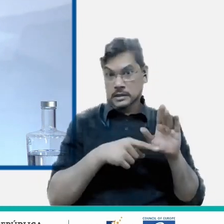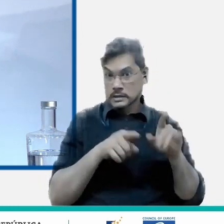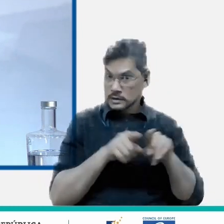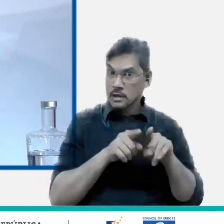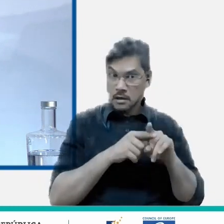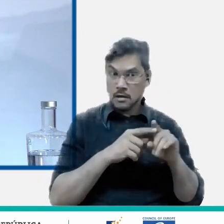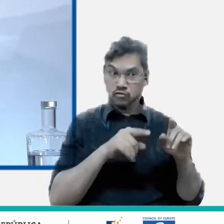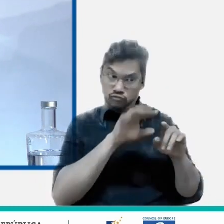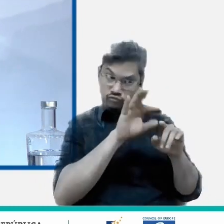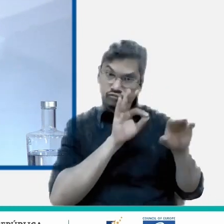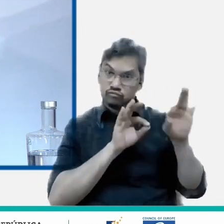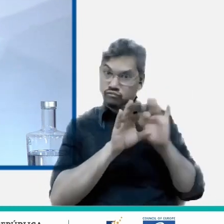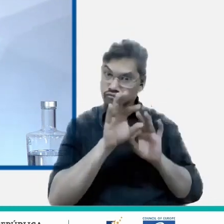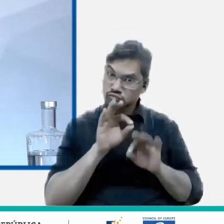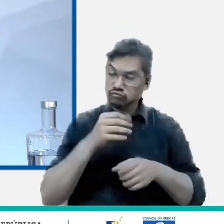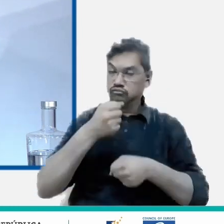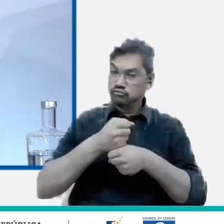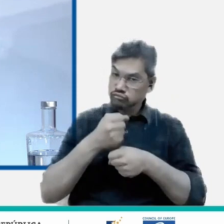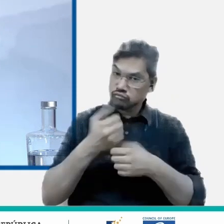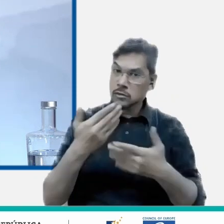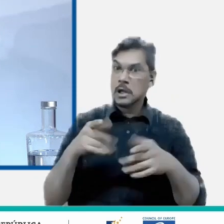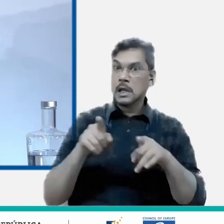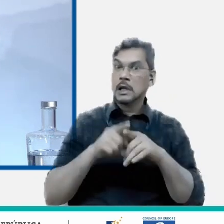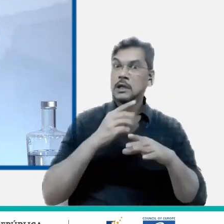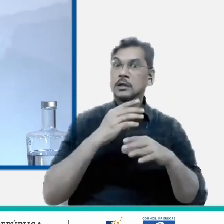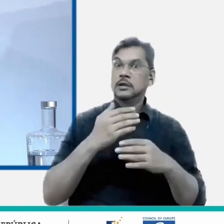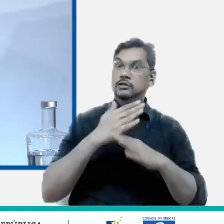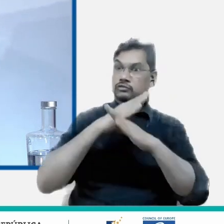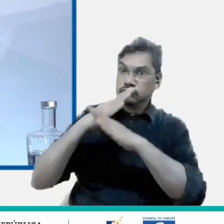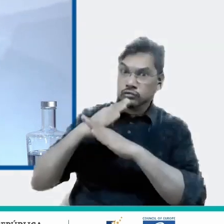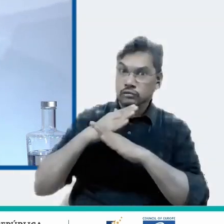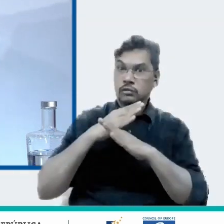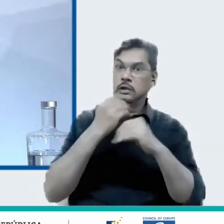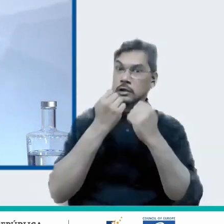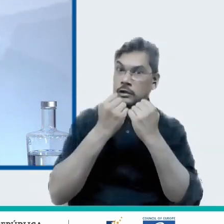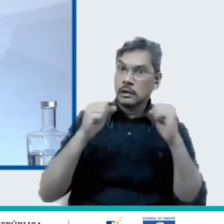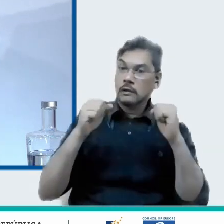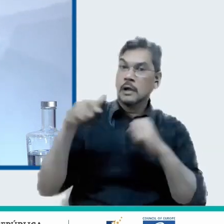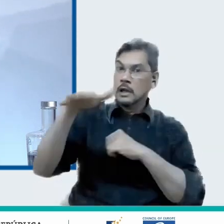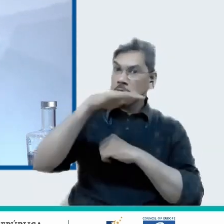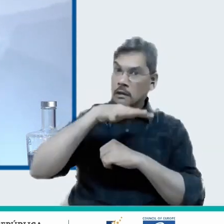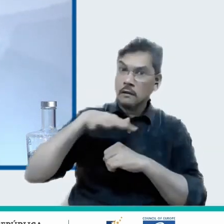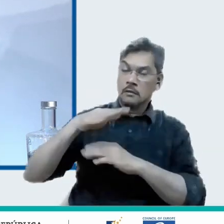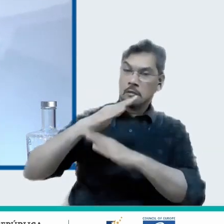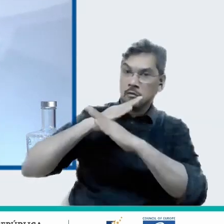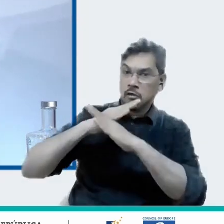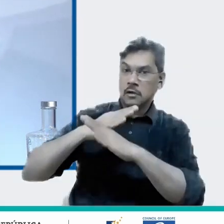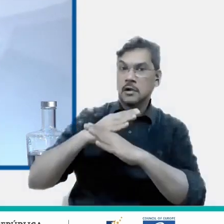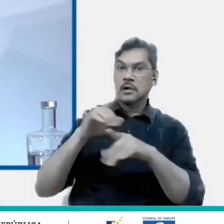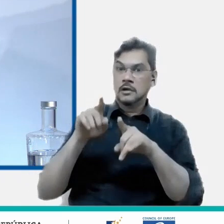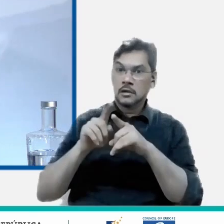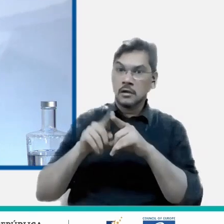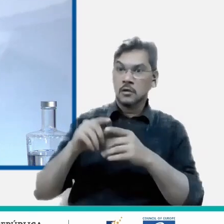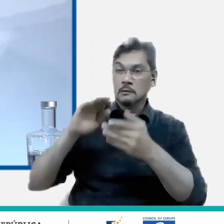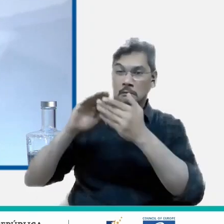безопасный город, чтобы уменьшить смертность населения и так далее. То есть эта сендайская программа, она дала основу для того, чтобы